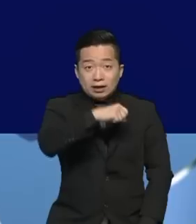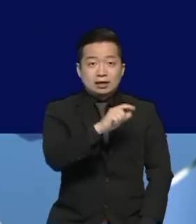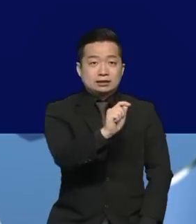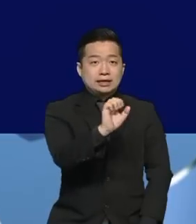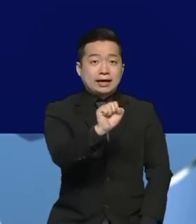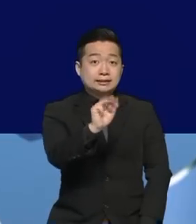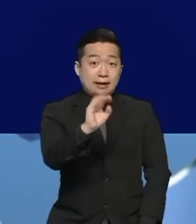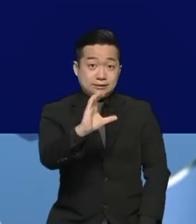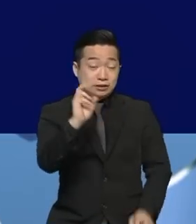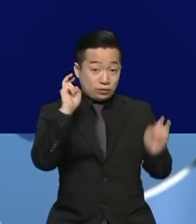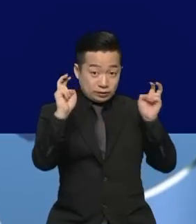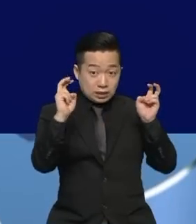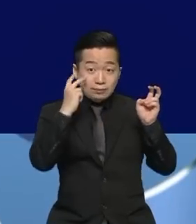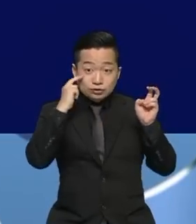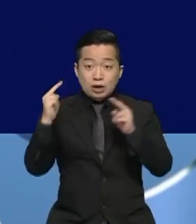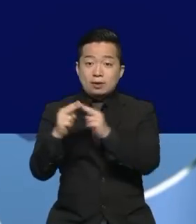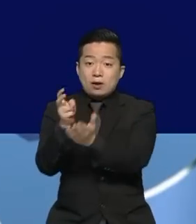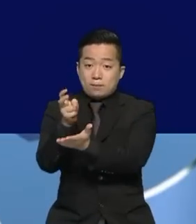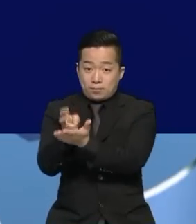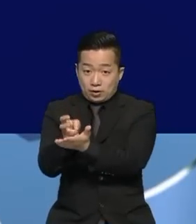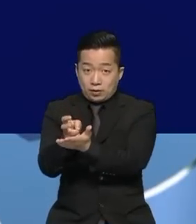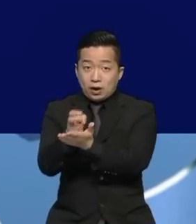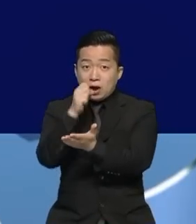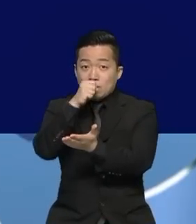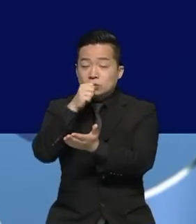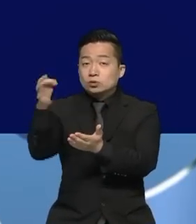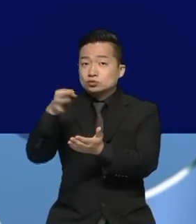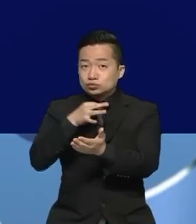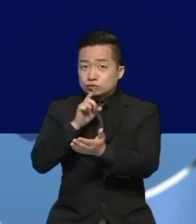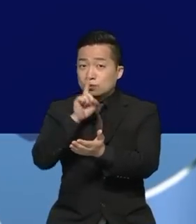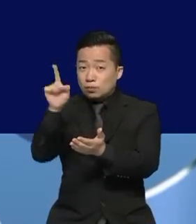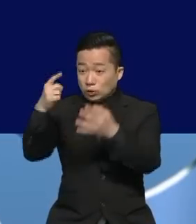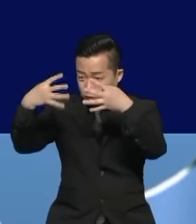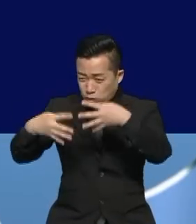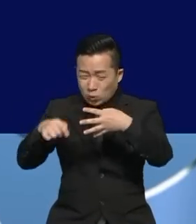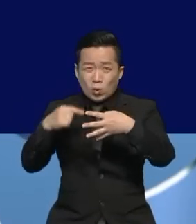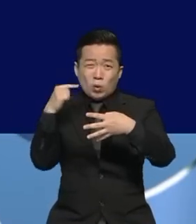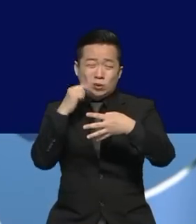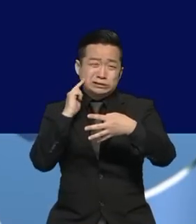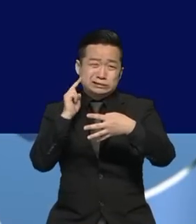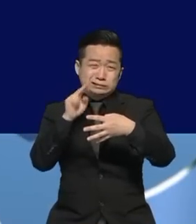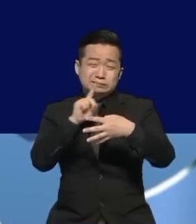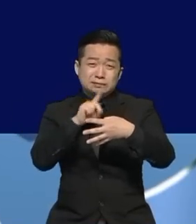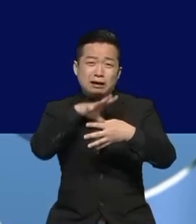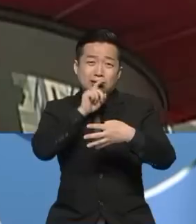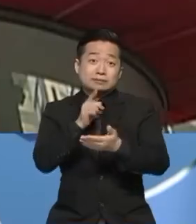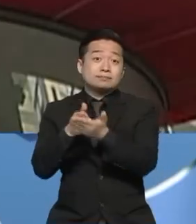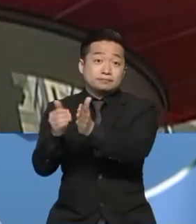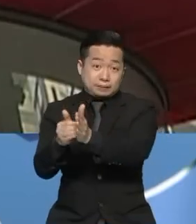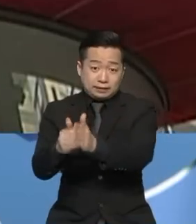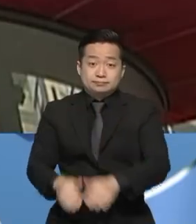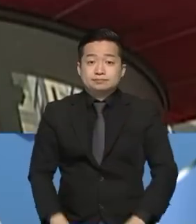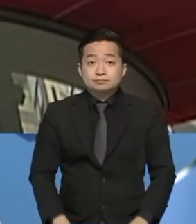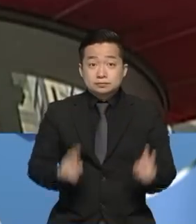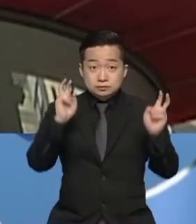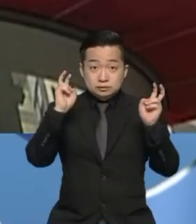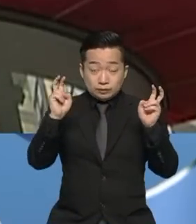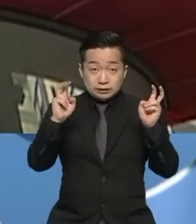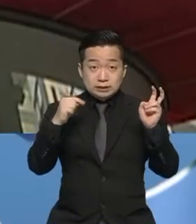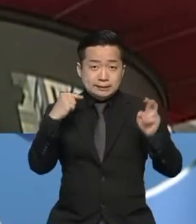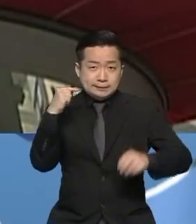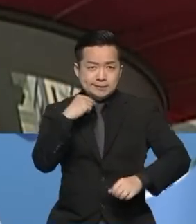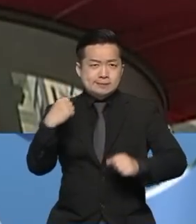TSMC도 미국의 반도체법 보조금 지급 조건이 과하다는 우려를 제기했습니다. TSMC가